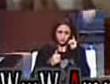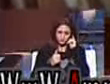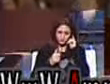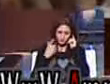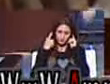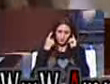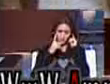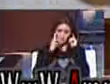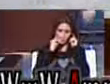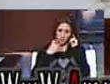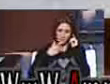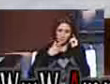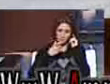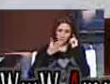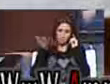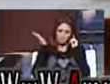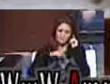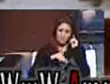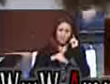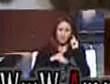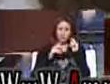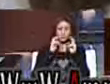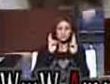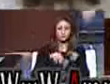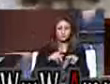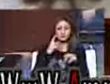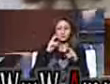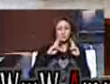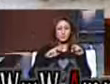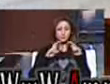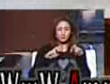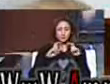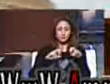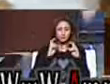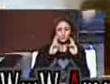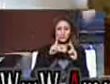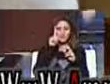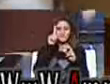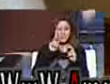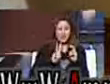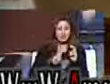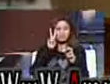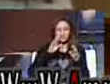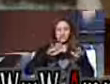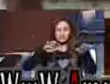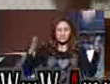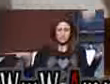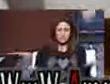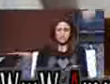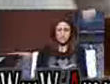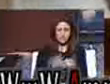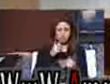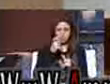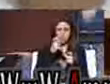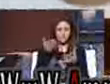نجحت قوات نفق الشهيد احمد حمدي وخاصه قوات البحث الجنائي بها من ضبط 107 صندوق ذخيره